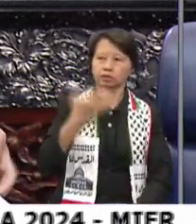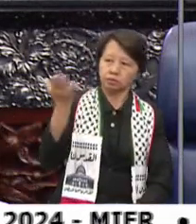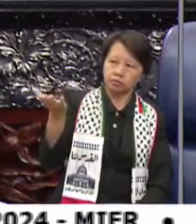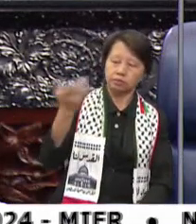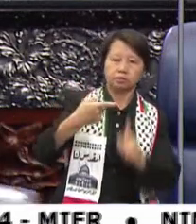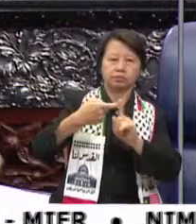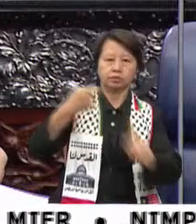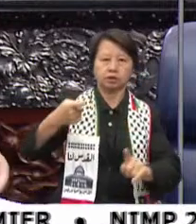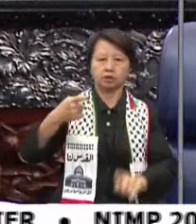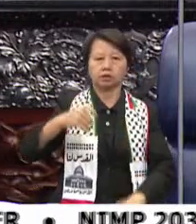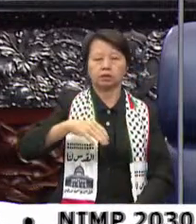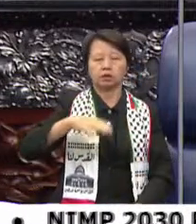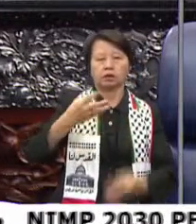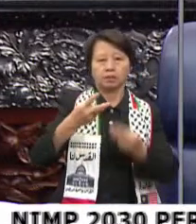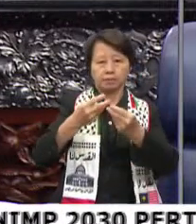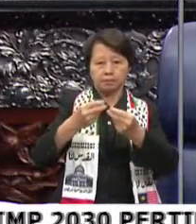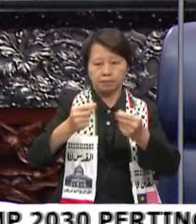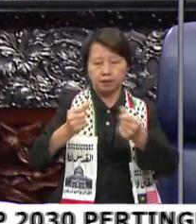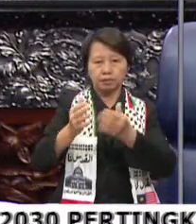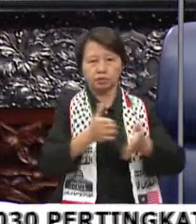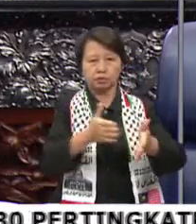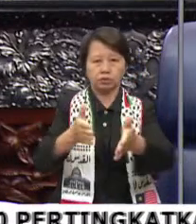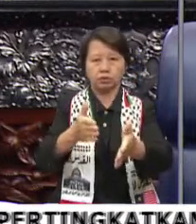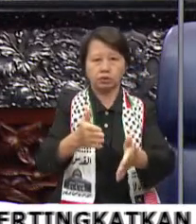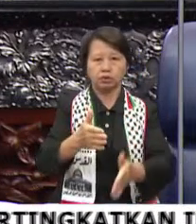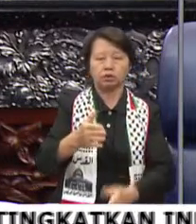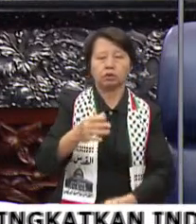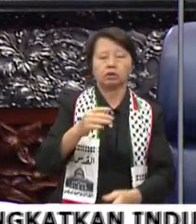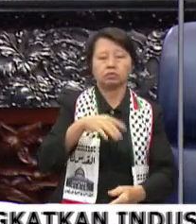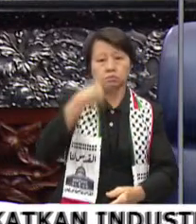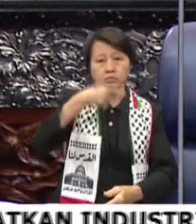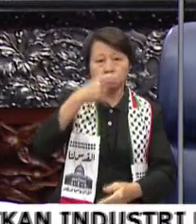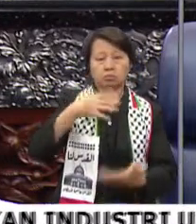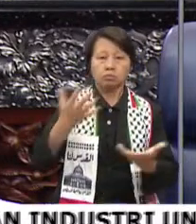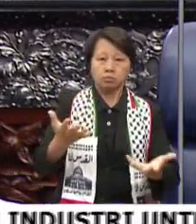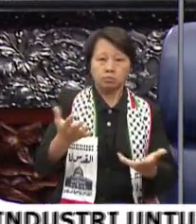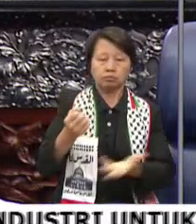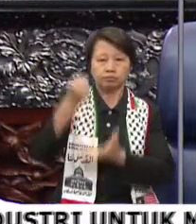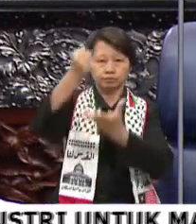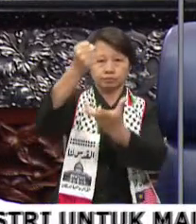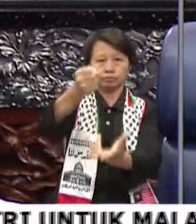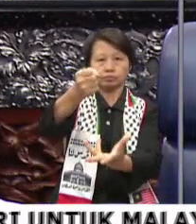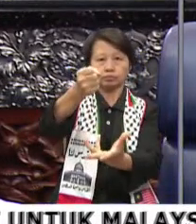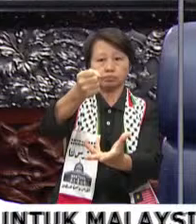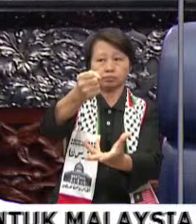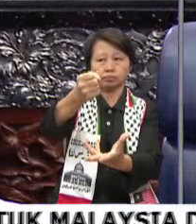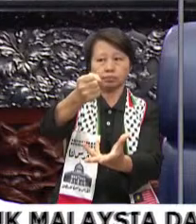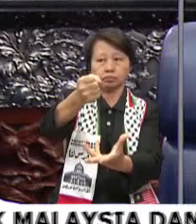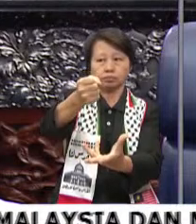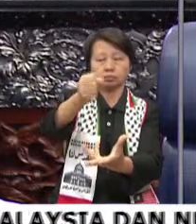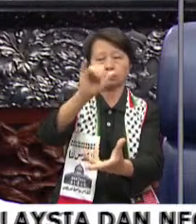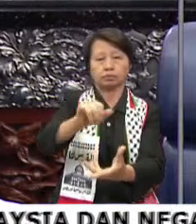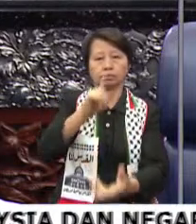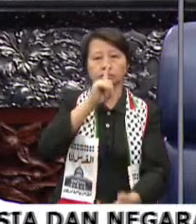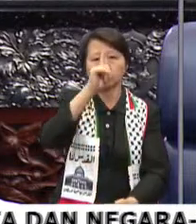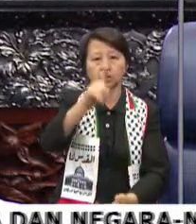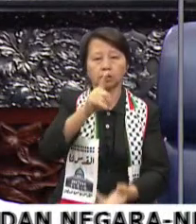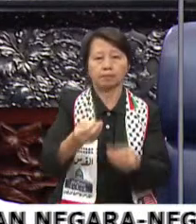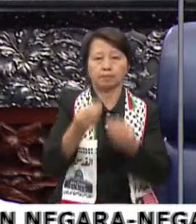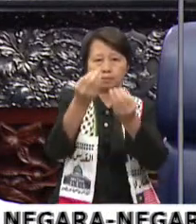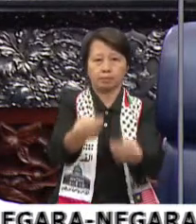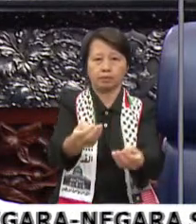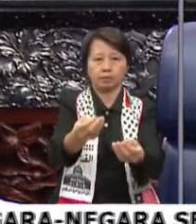daripada daripada Pasir Gudang yang mengatakan bahawa peruntukan yang sepatutnya